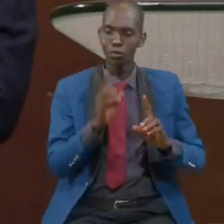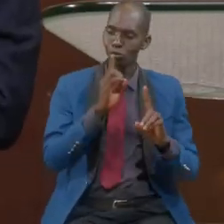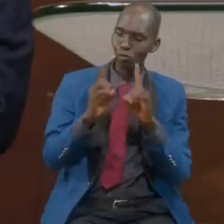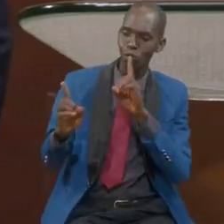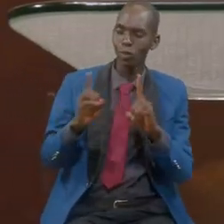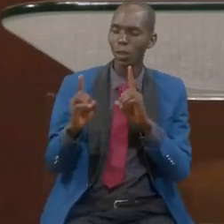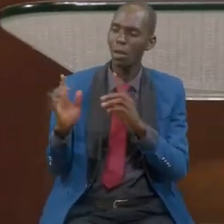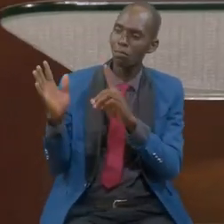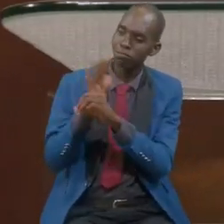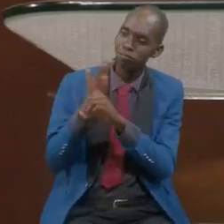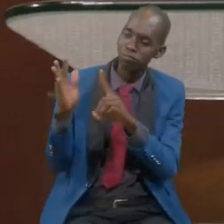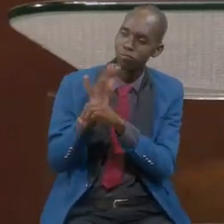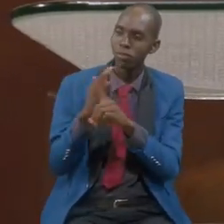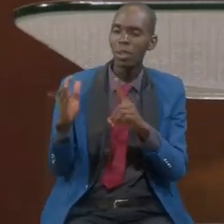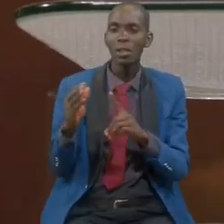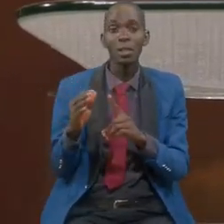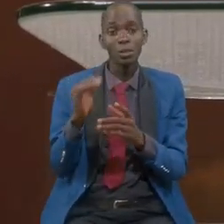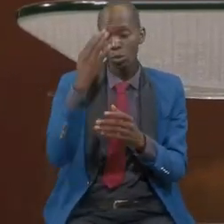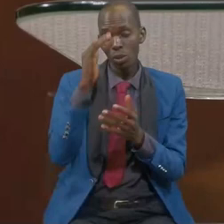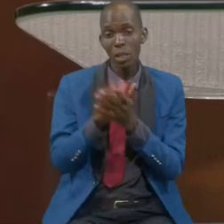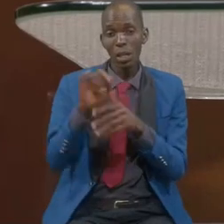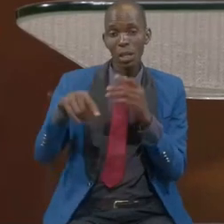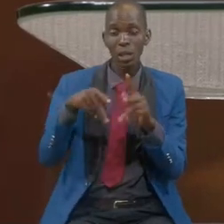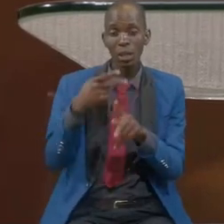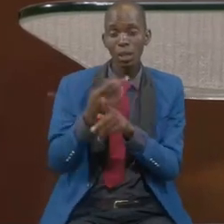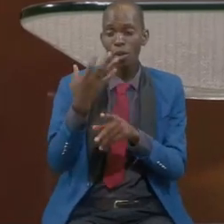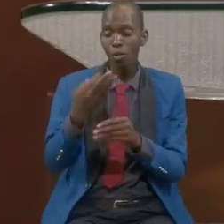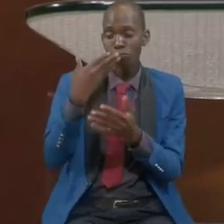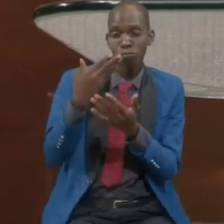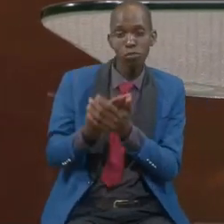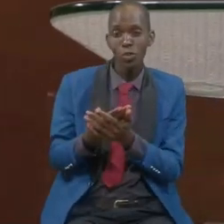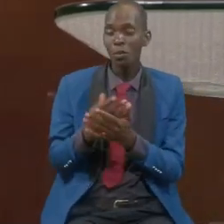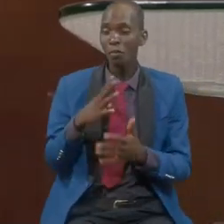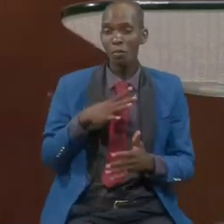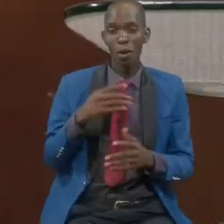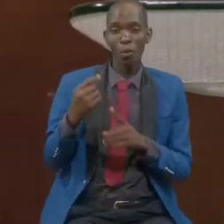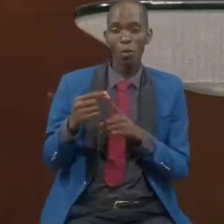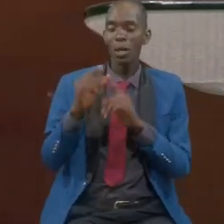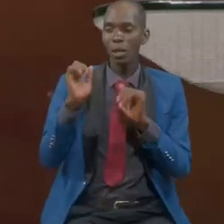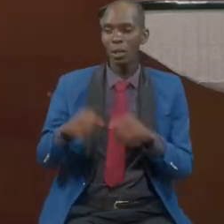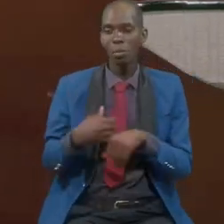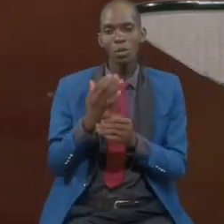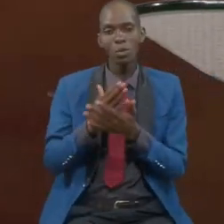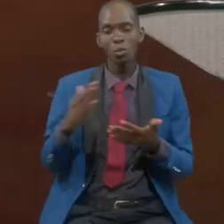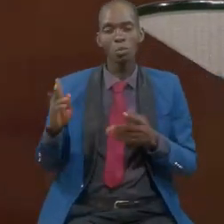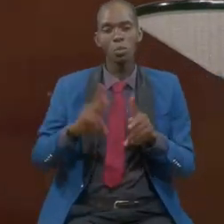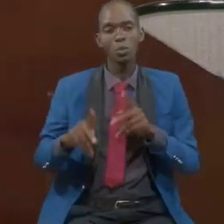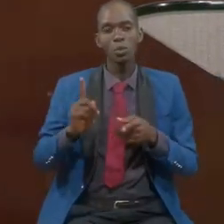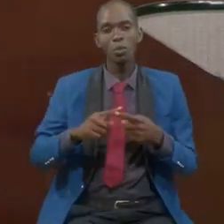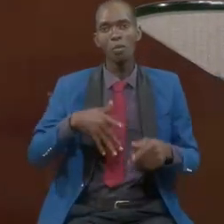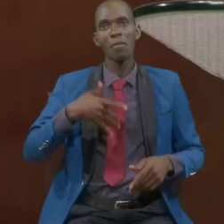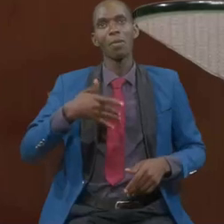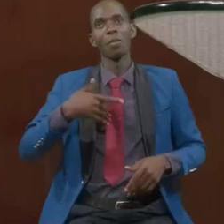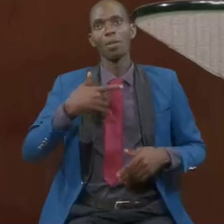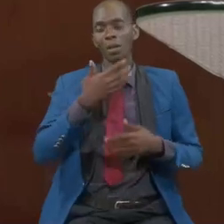l'un de leurs dirigeants, a dit que nous savons, cette flatterie peut emporter certains qu'ils oublient de dire